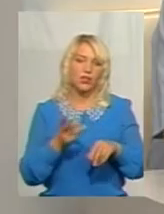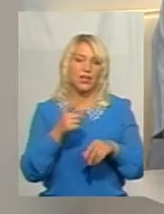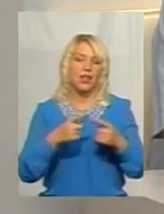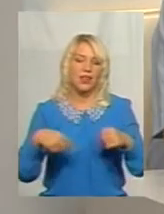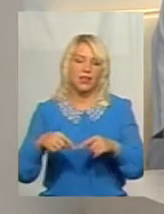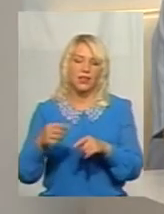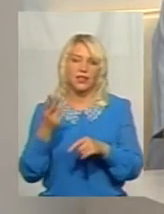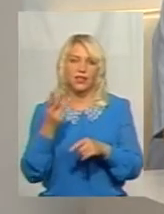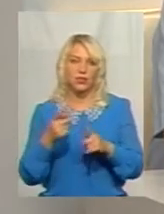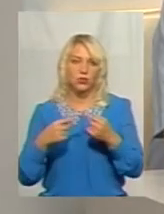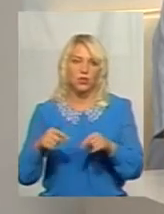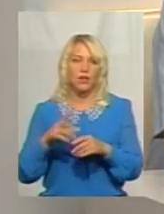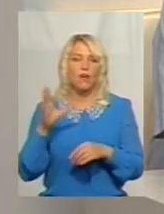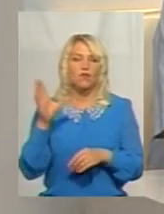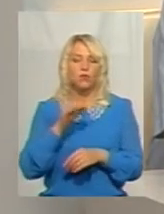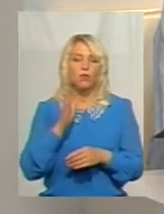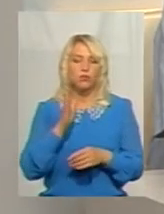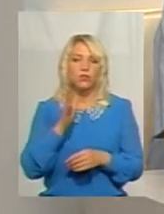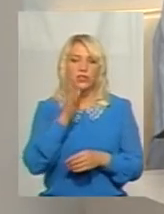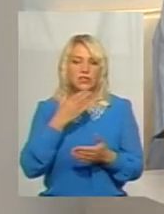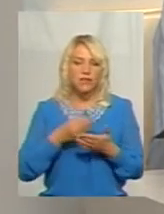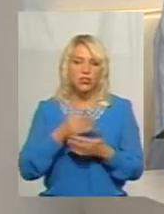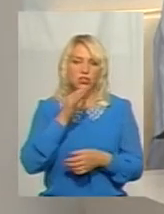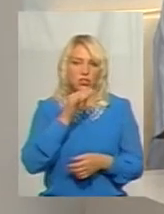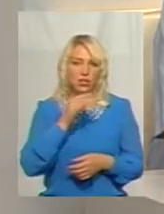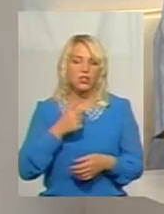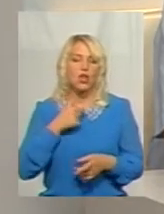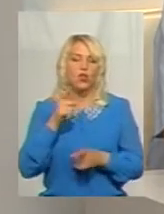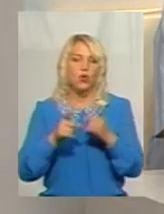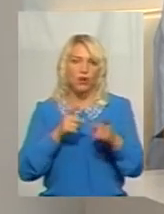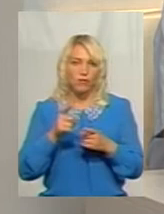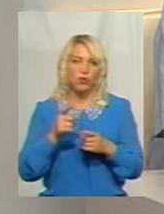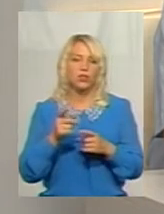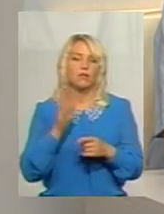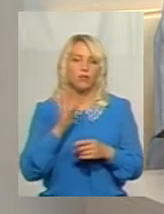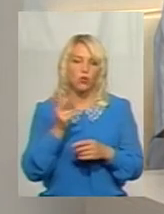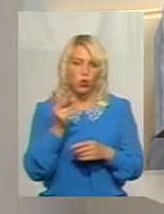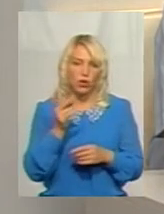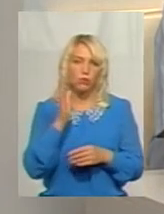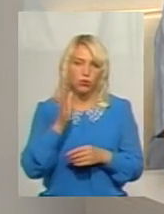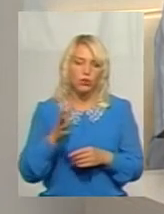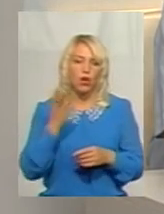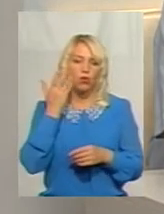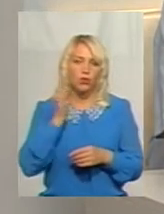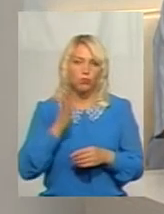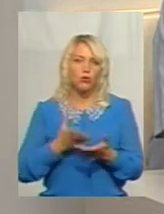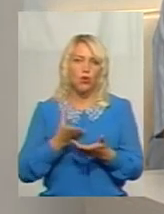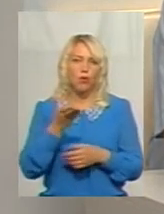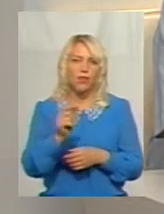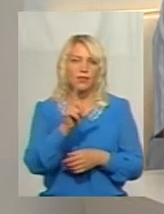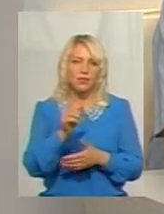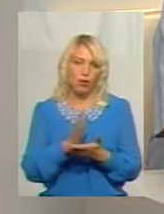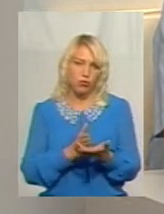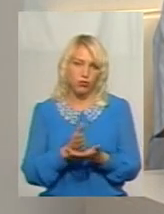ланки. Всьому свій час, до реформи вторинки ми ще дійдемо, тоді, коли наступить оплата за послугу,